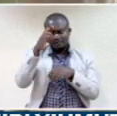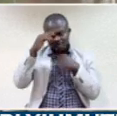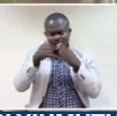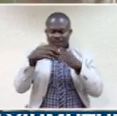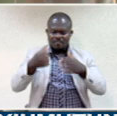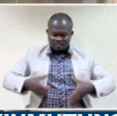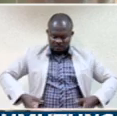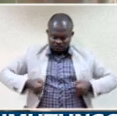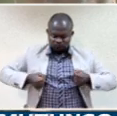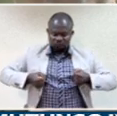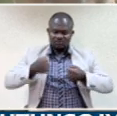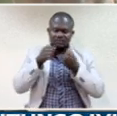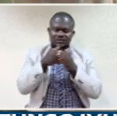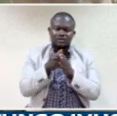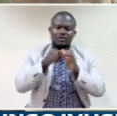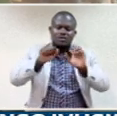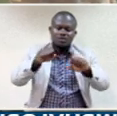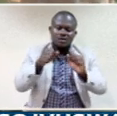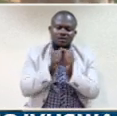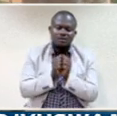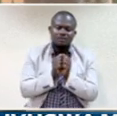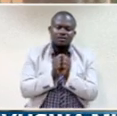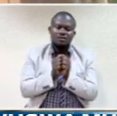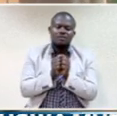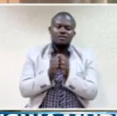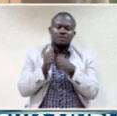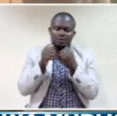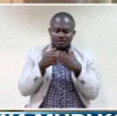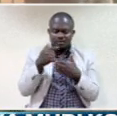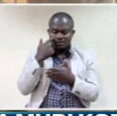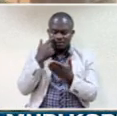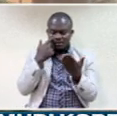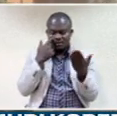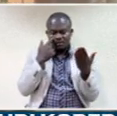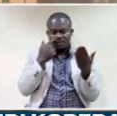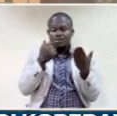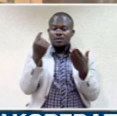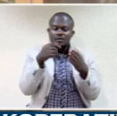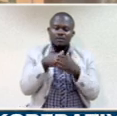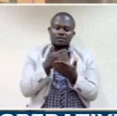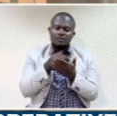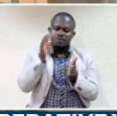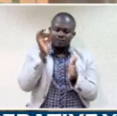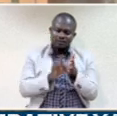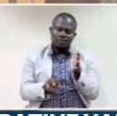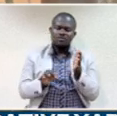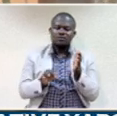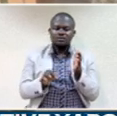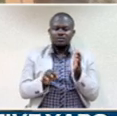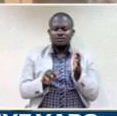bati babanga moto ngo niba uriza ni barebe baka umwe yakimba ikibiriti bahita bayidomeka